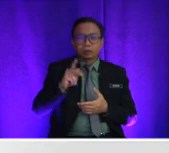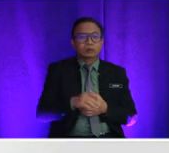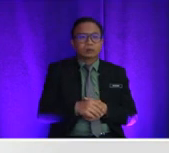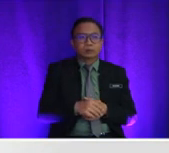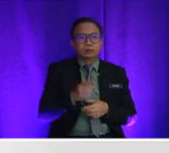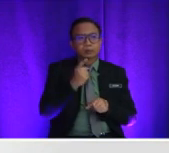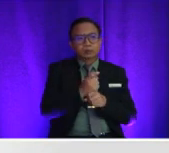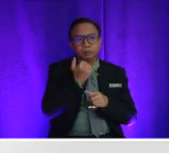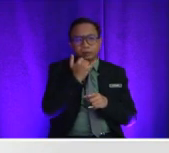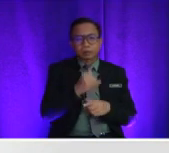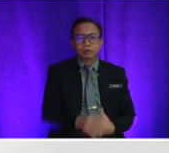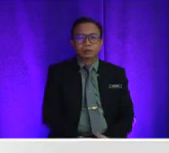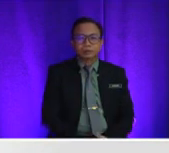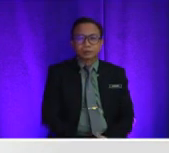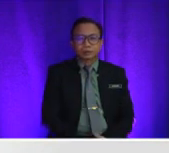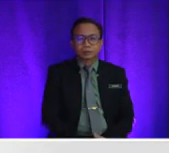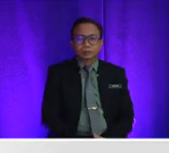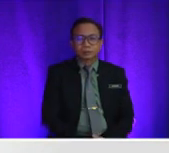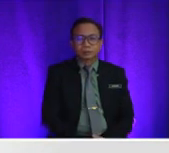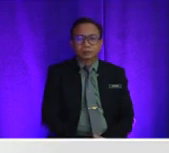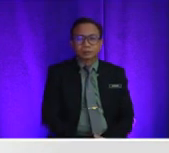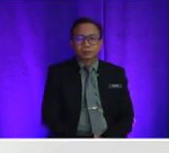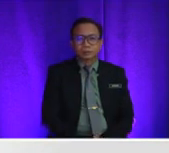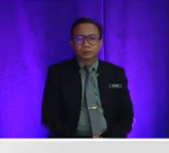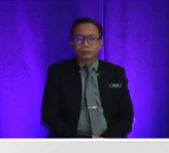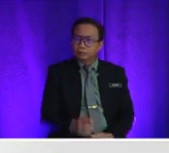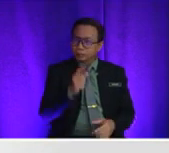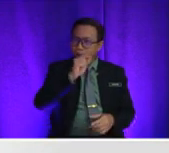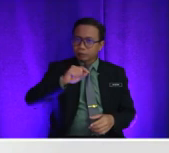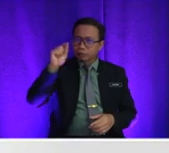soalnya lagi Oke Alhamdulillah